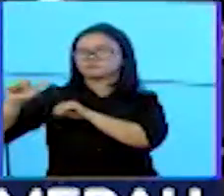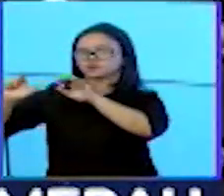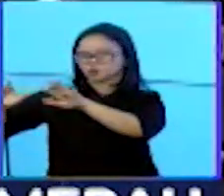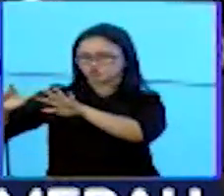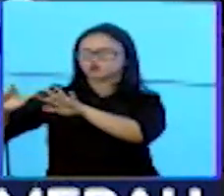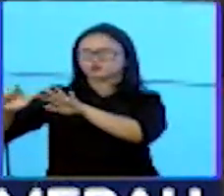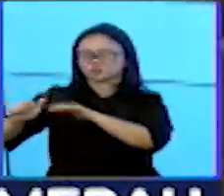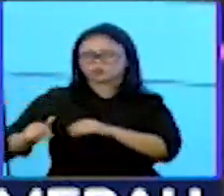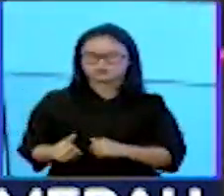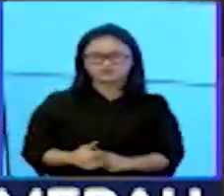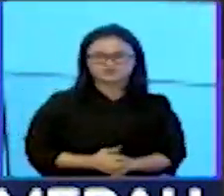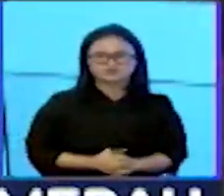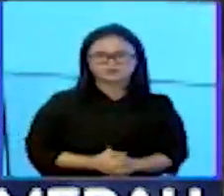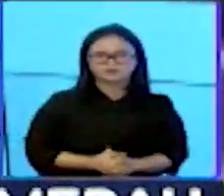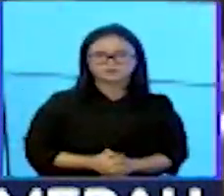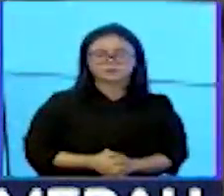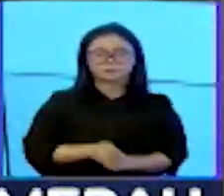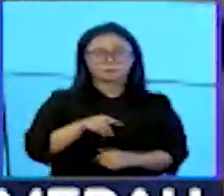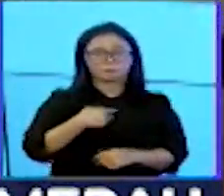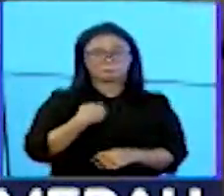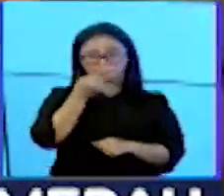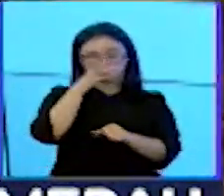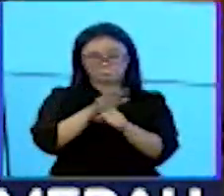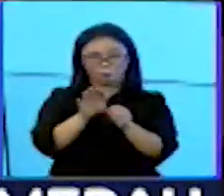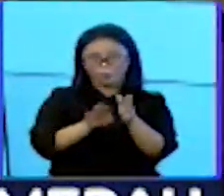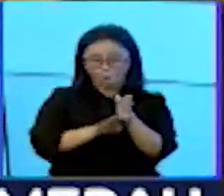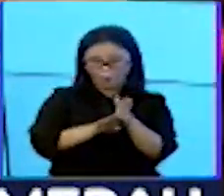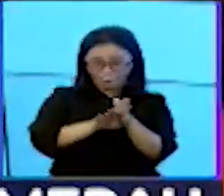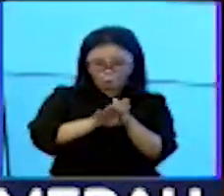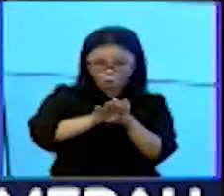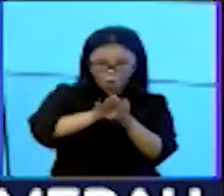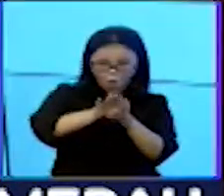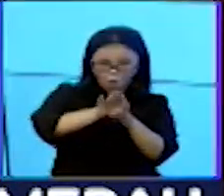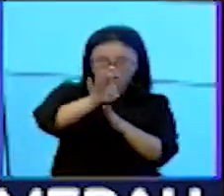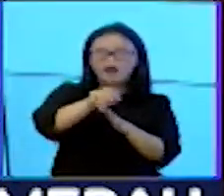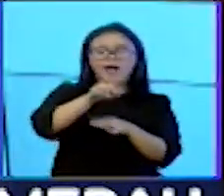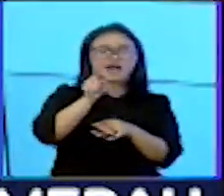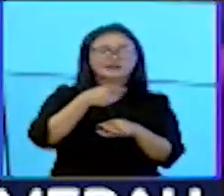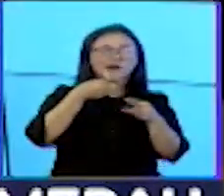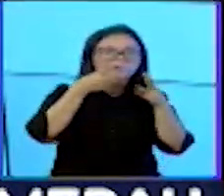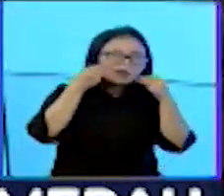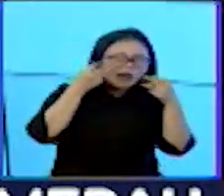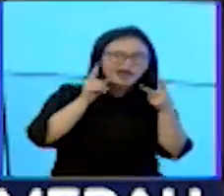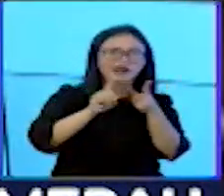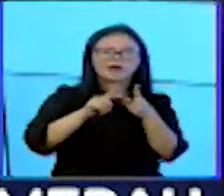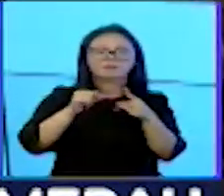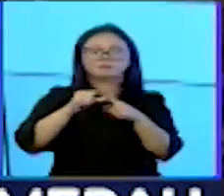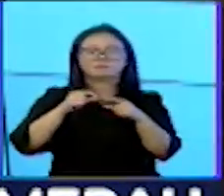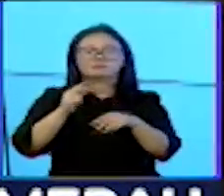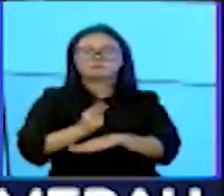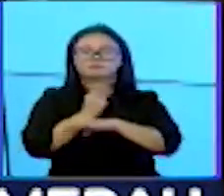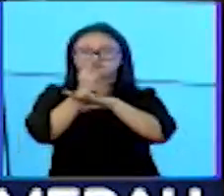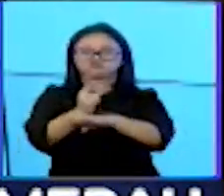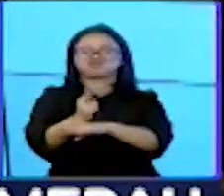2.867. Tingginya kasus COVID-19 di Jawa Timur menempatkan 6 wilayah, yakni Malang, Pasuruan, Sidoarjo, Probolinggo,